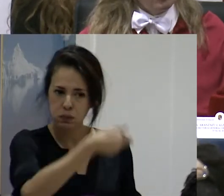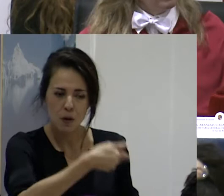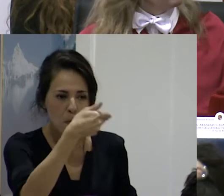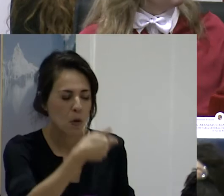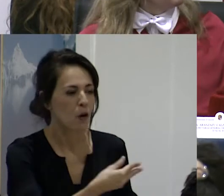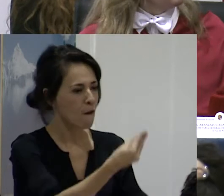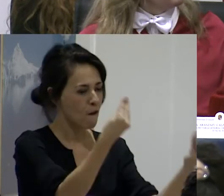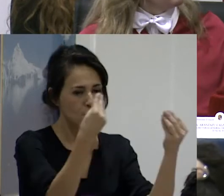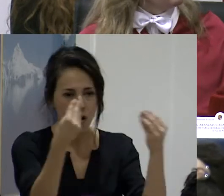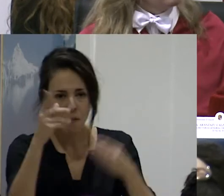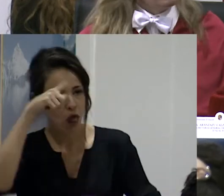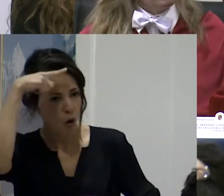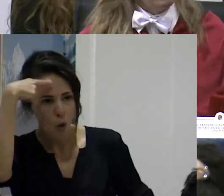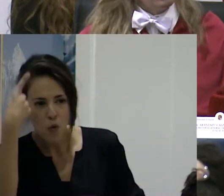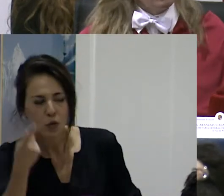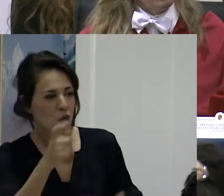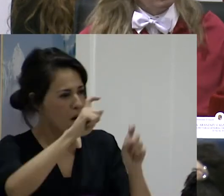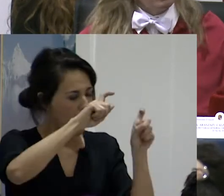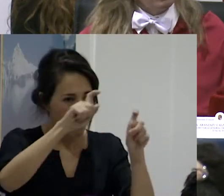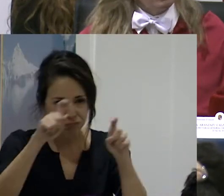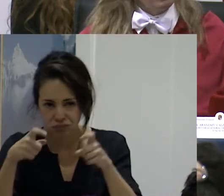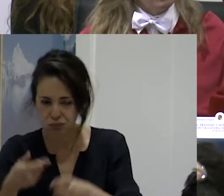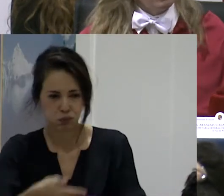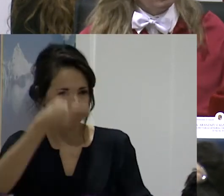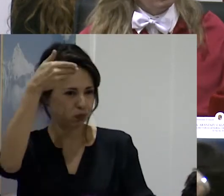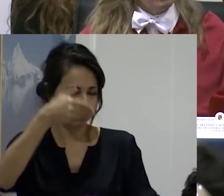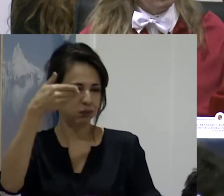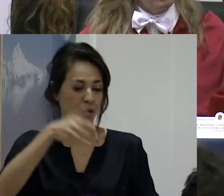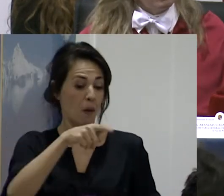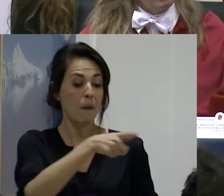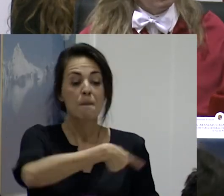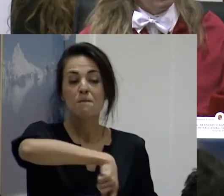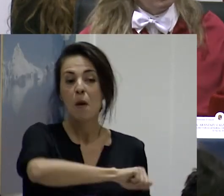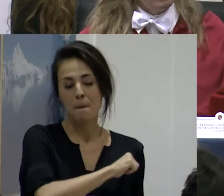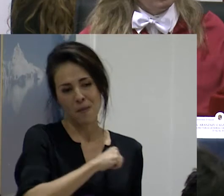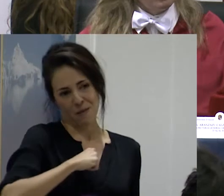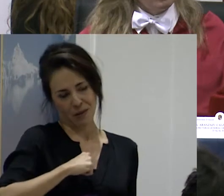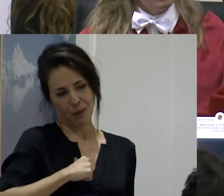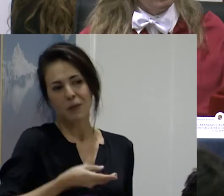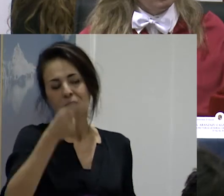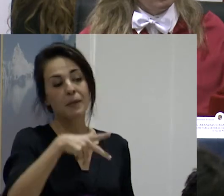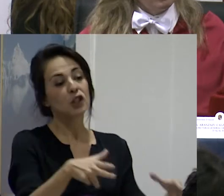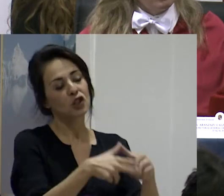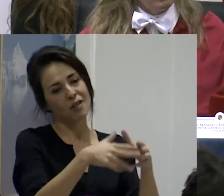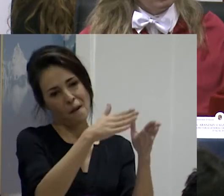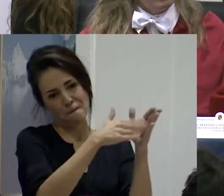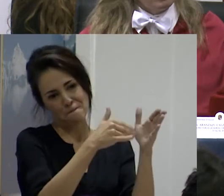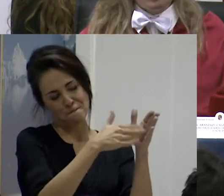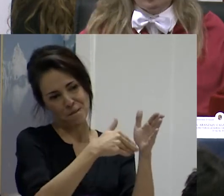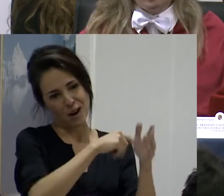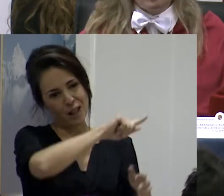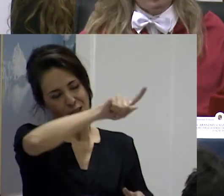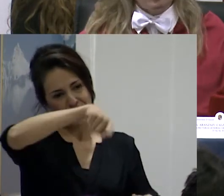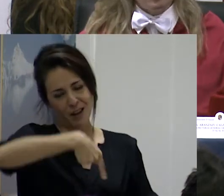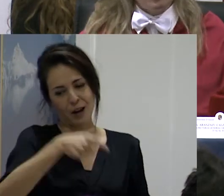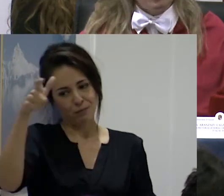nostra formació cultural, el nostre patrimoni i, sobretot, la societat valenciana estarà ben bé